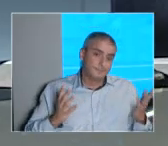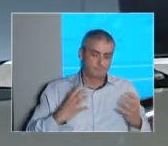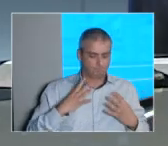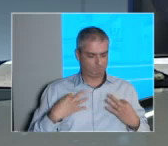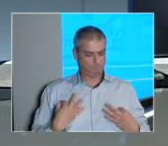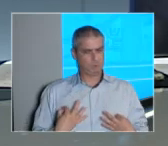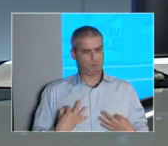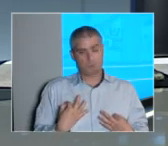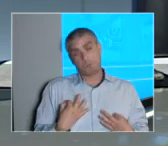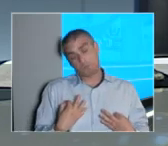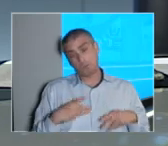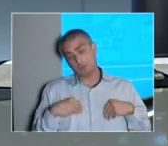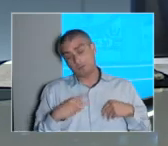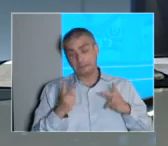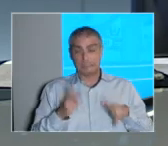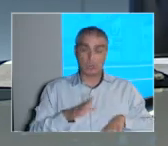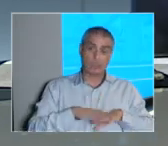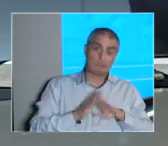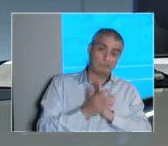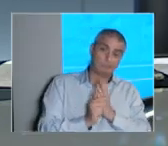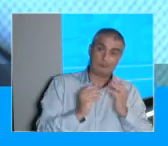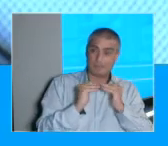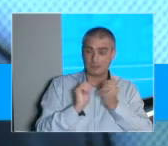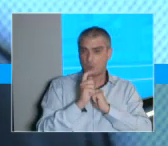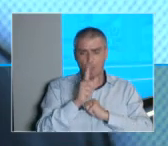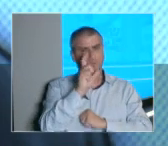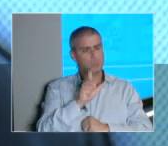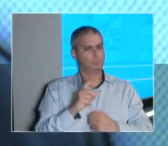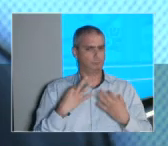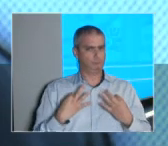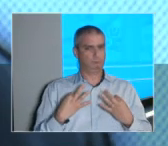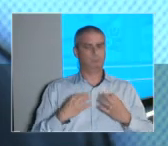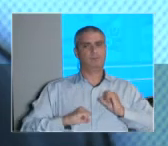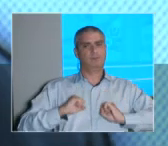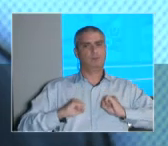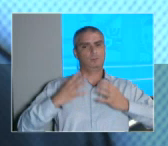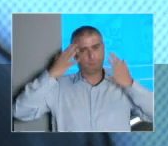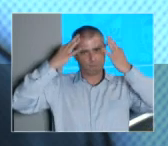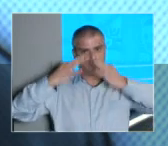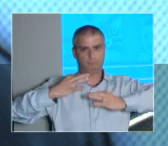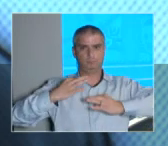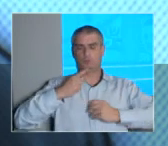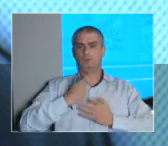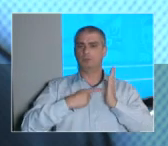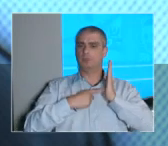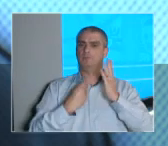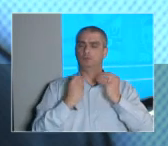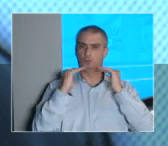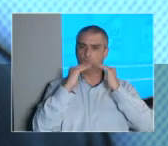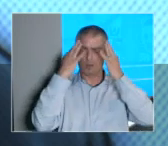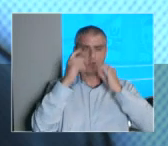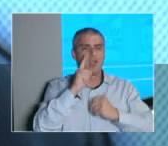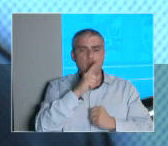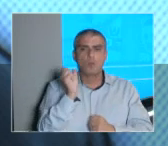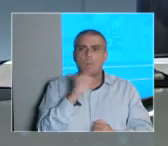אצילית. אפשר לחלוק, יכולותיו, מתאים, לא מתאים, אבל הוא איש בהתנהגותו הממלכתית, הוא בוודאי משדר משהו ראוי. אבל